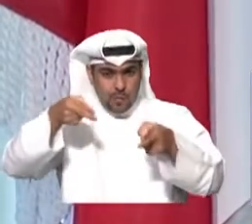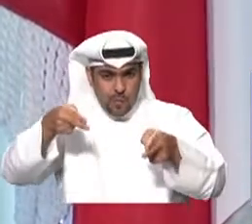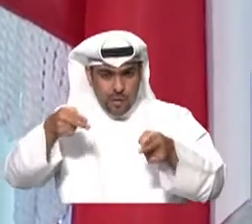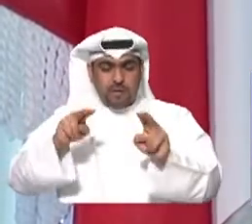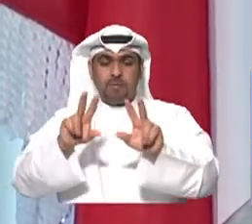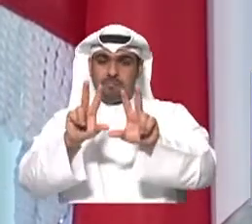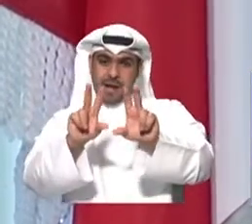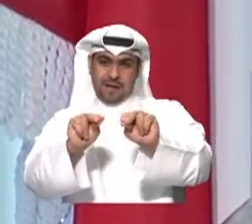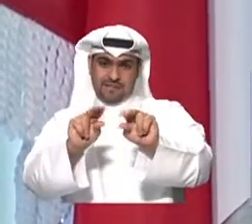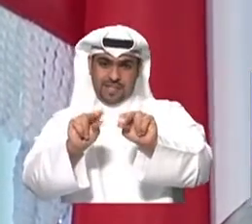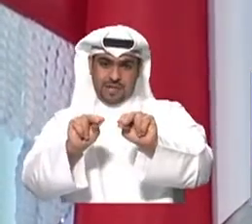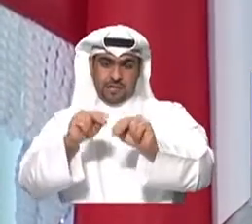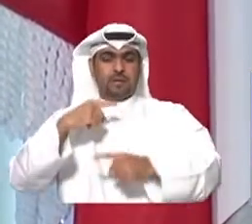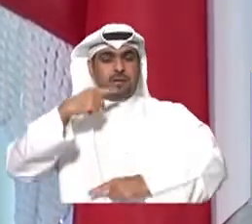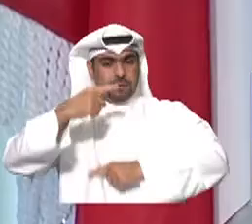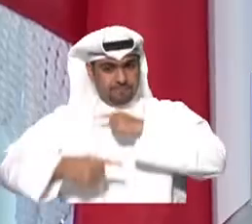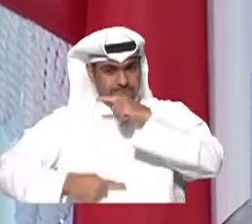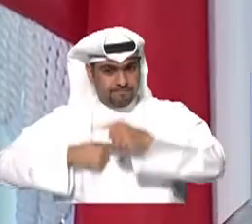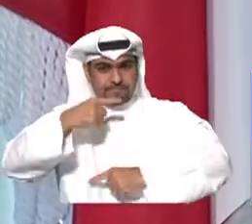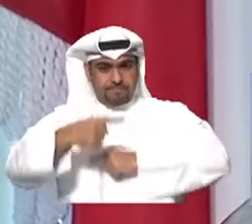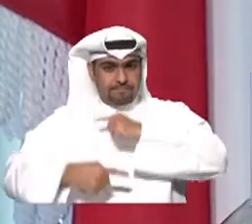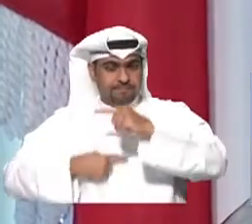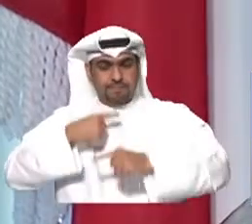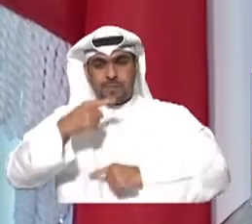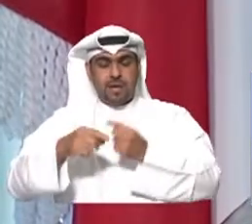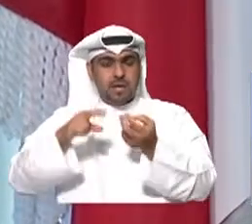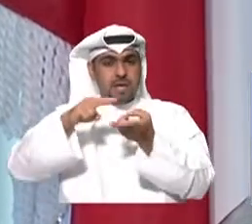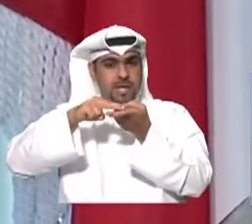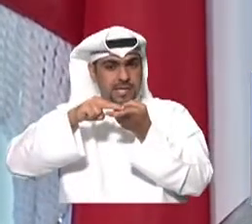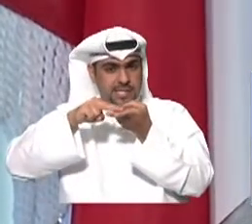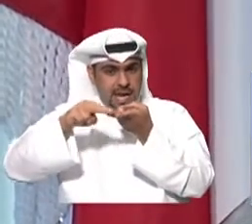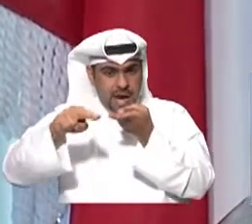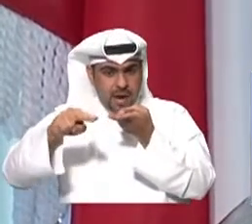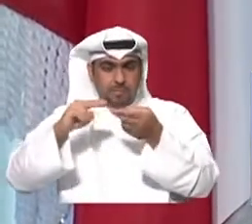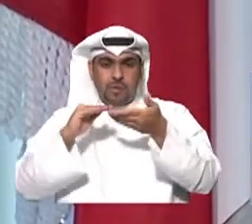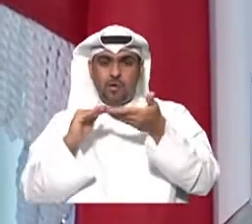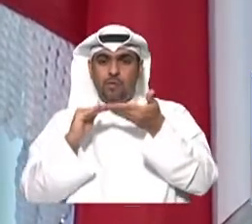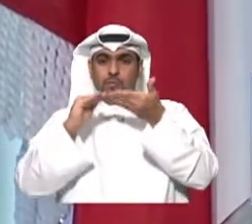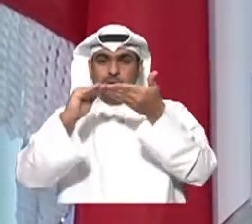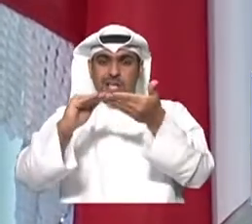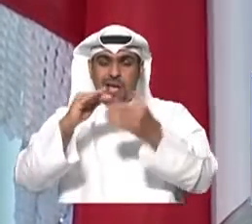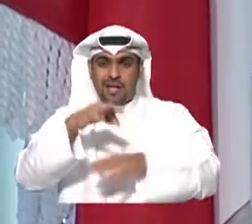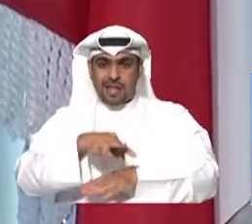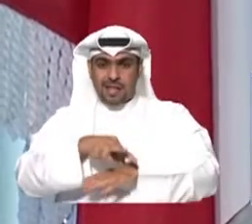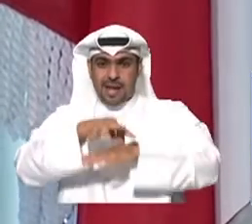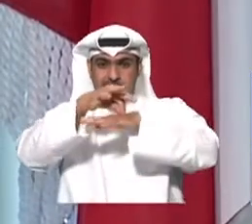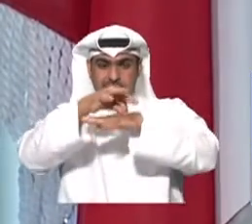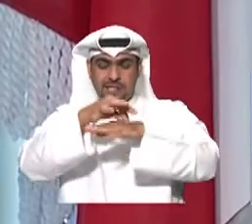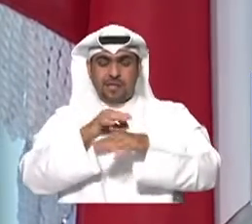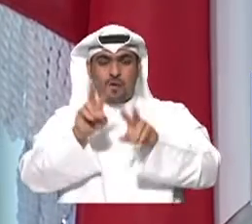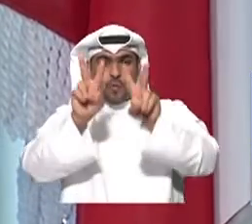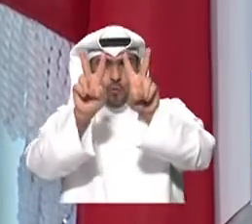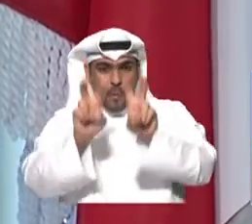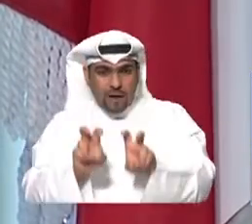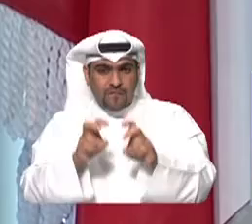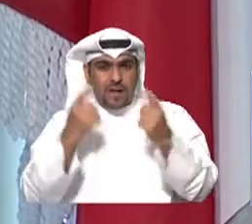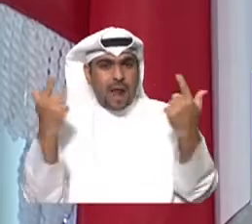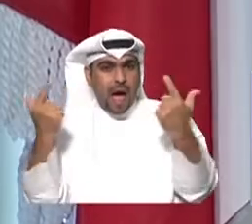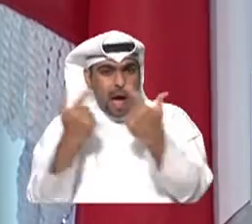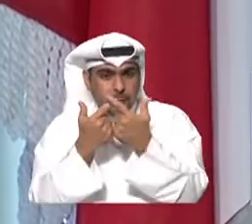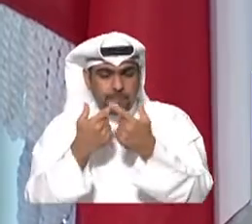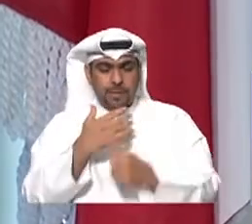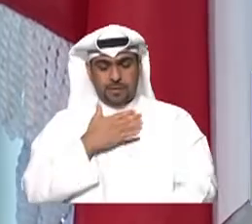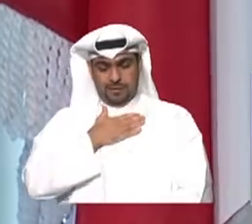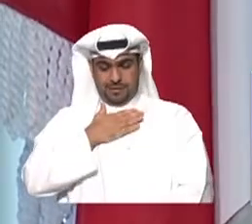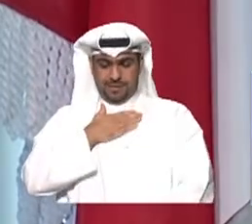في جهودها بوتيرة لا تشهد الكلل في تحمل مسؤولياتها الدولية منذ انضمامها